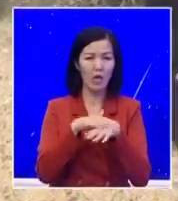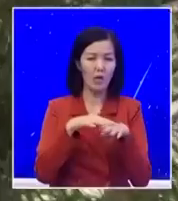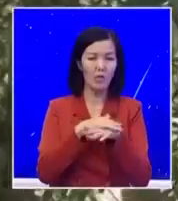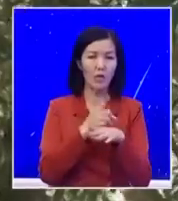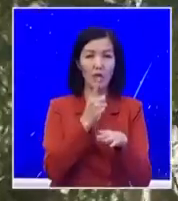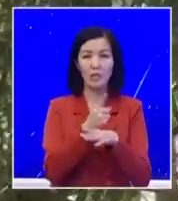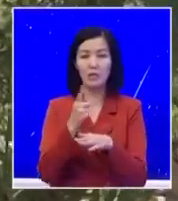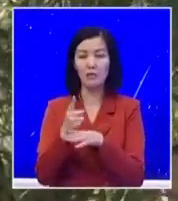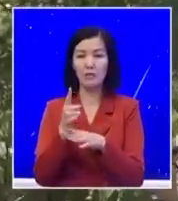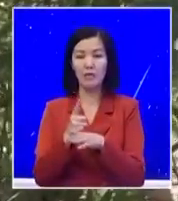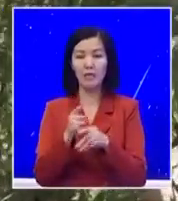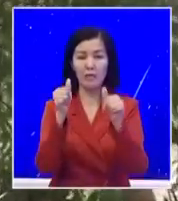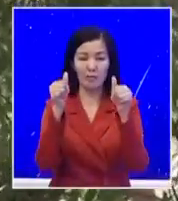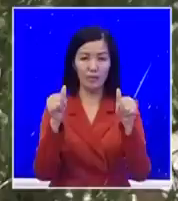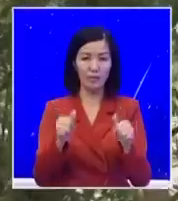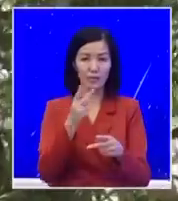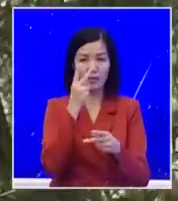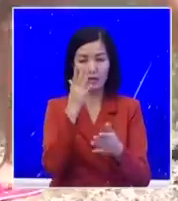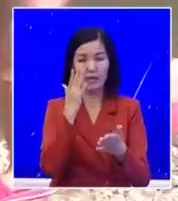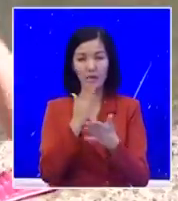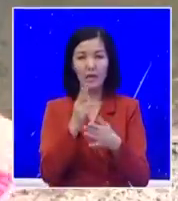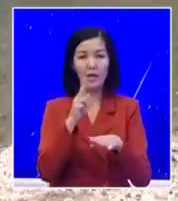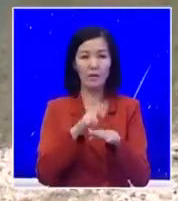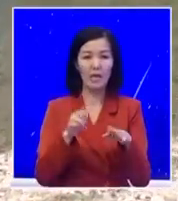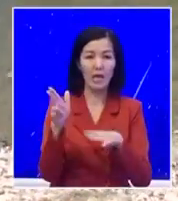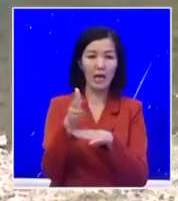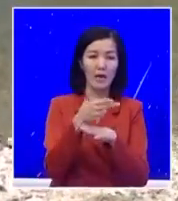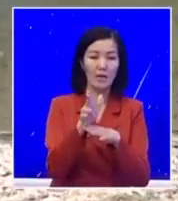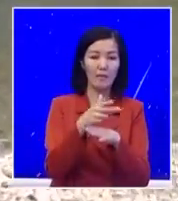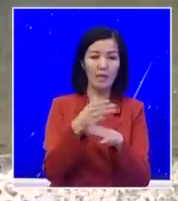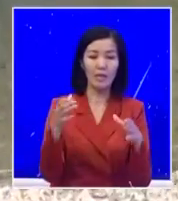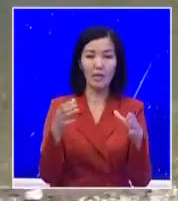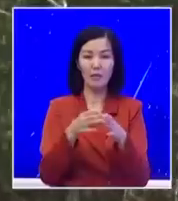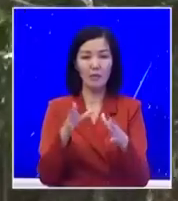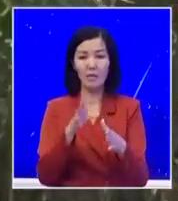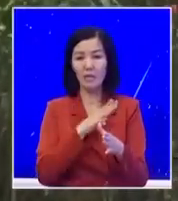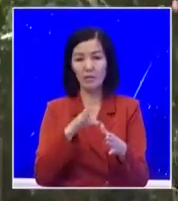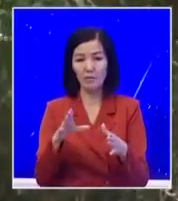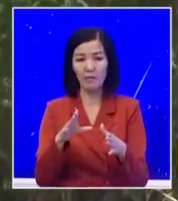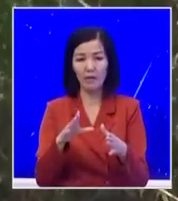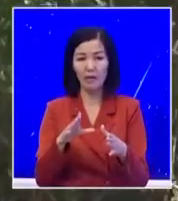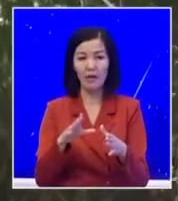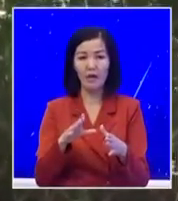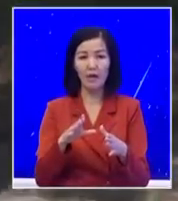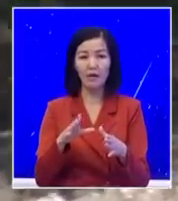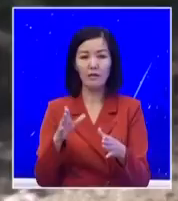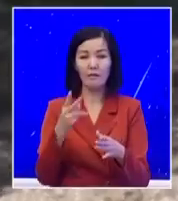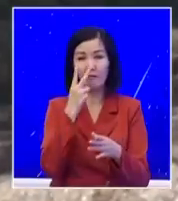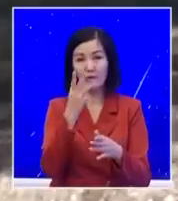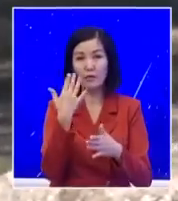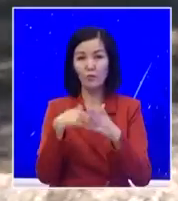и запрещающий знак. Едва завидев сотрудников в формах и камеры, толпы, как и не бывало, все мигом ретировались.